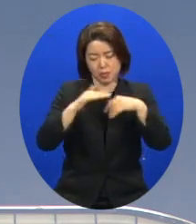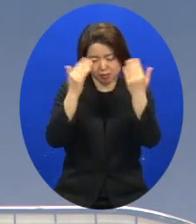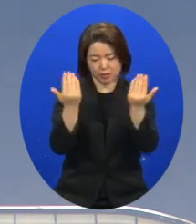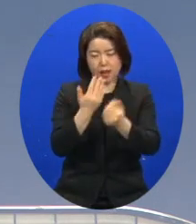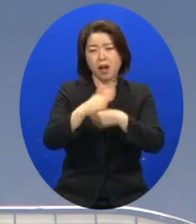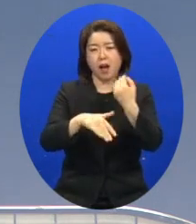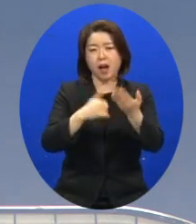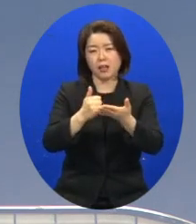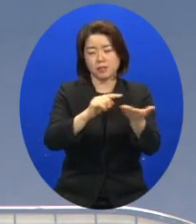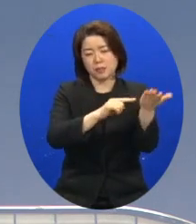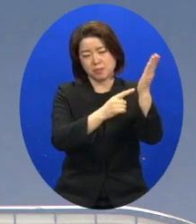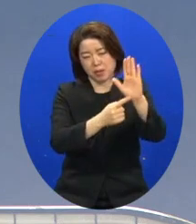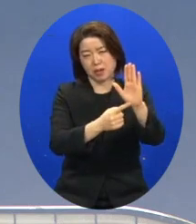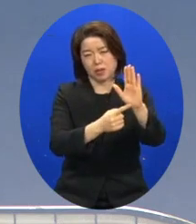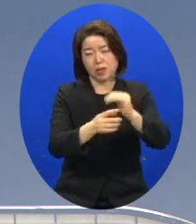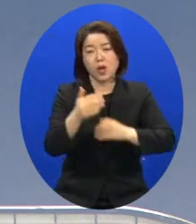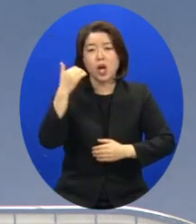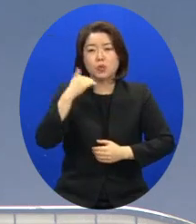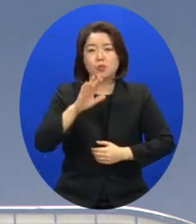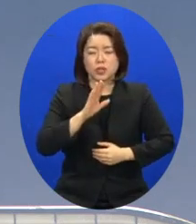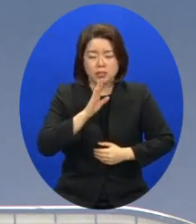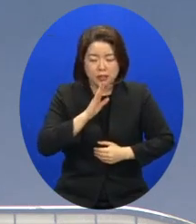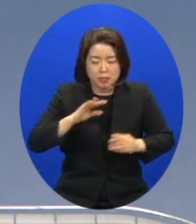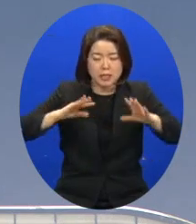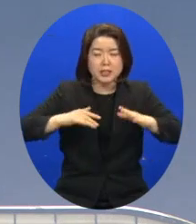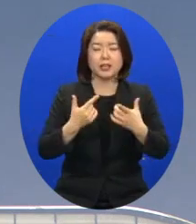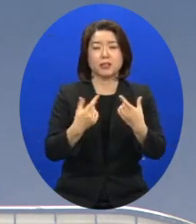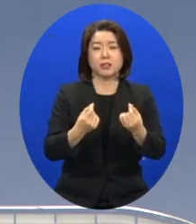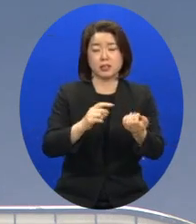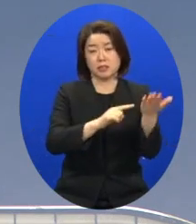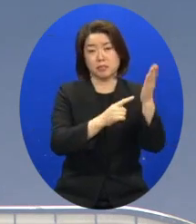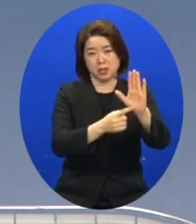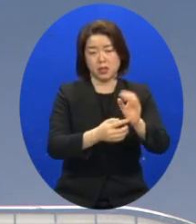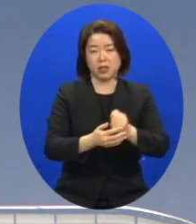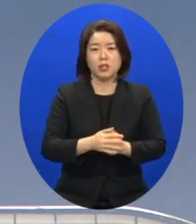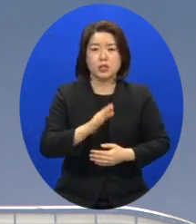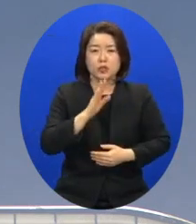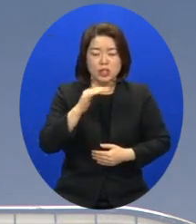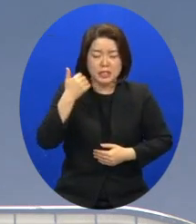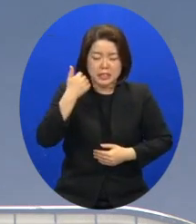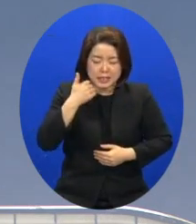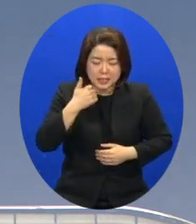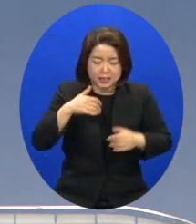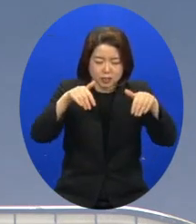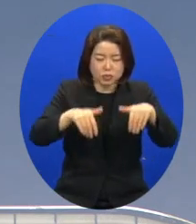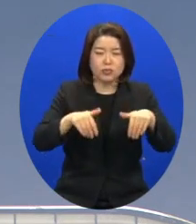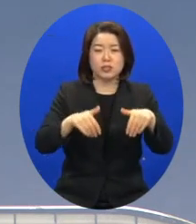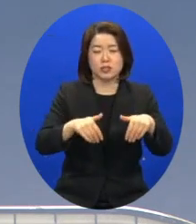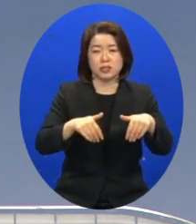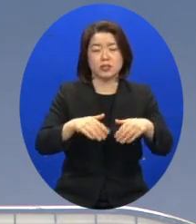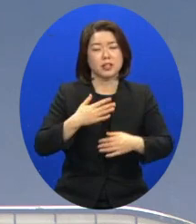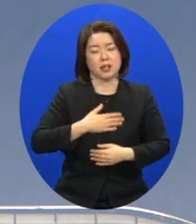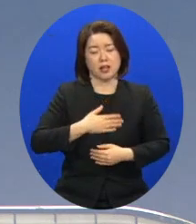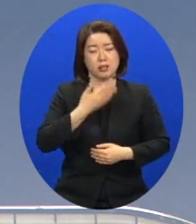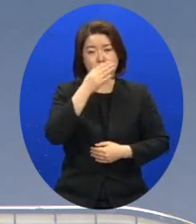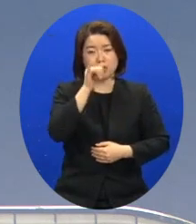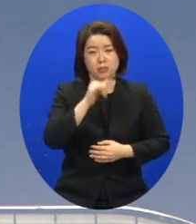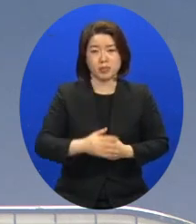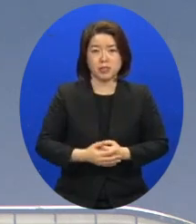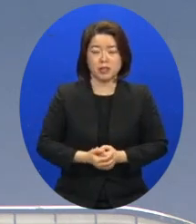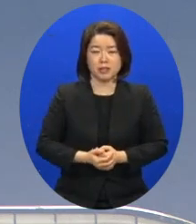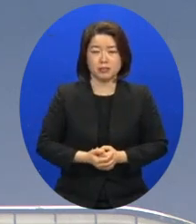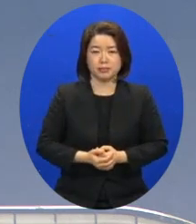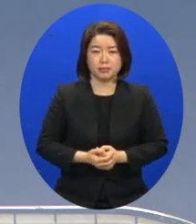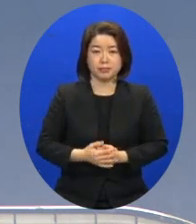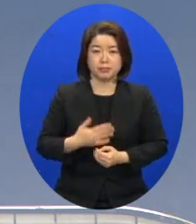누가 정말 잘한 건지 누가 진짜 주의 종인 질 저는 이 설교를